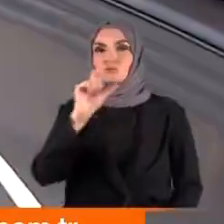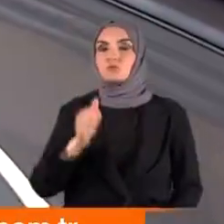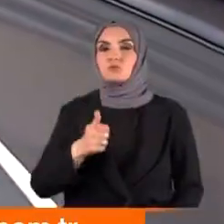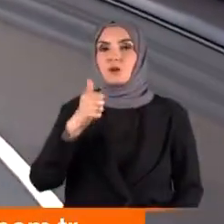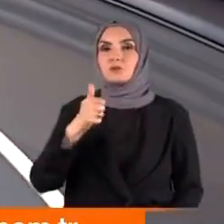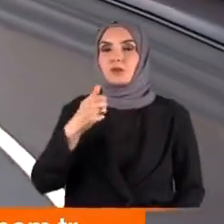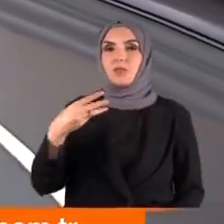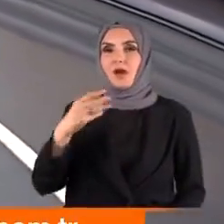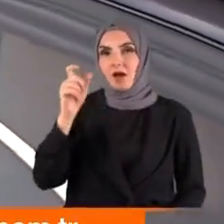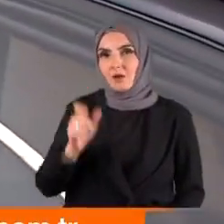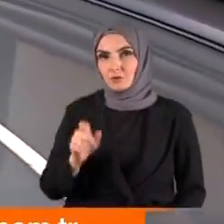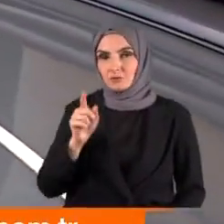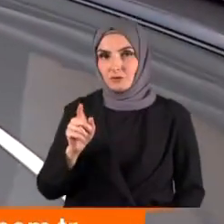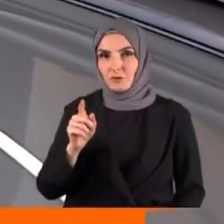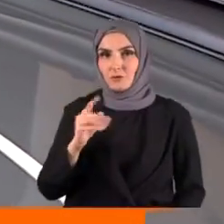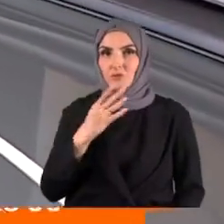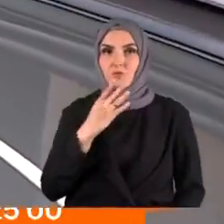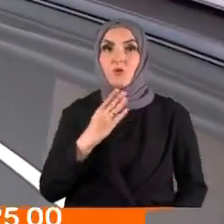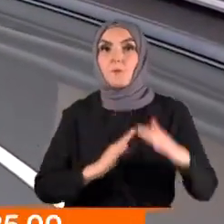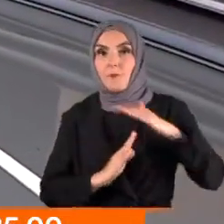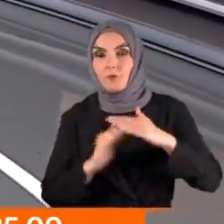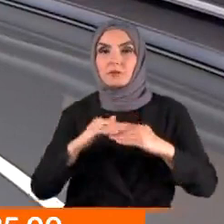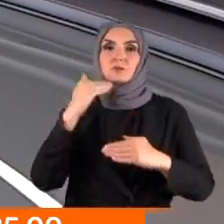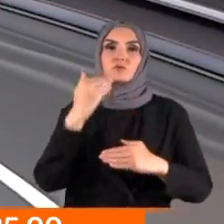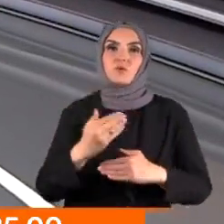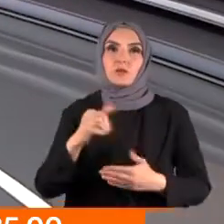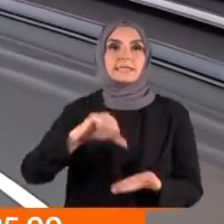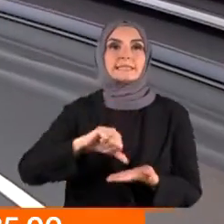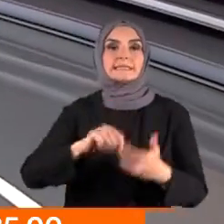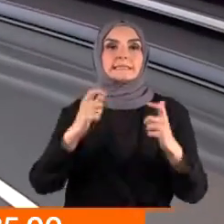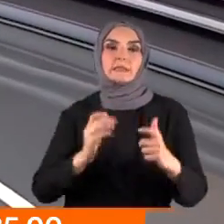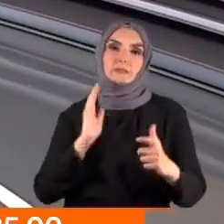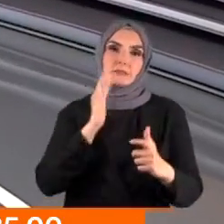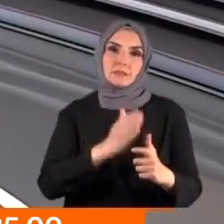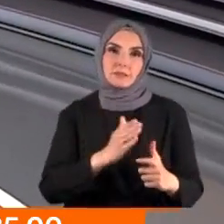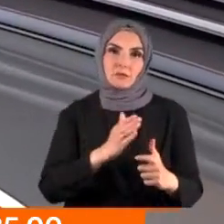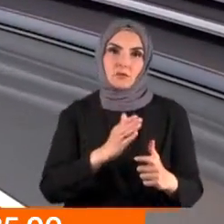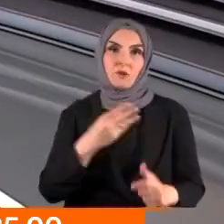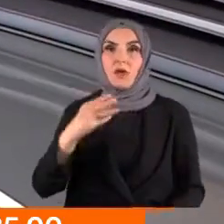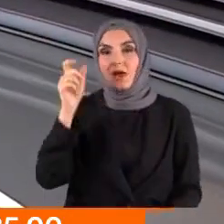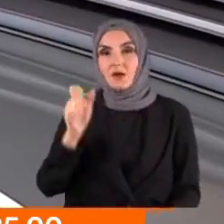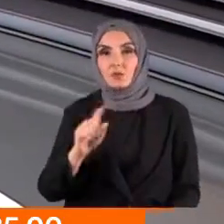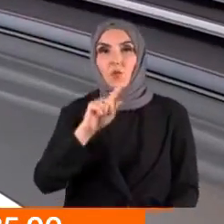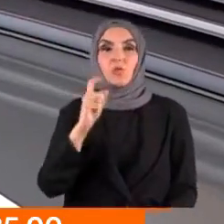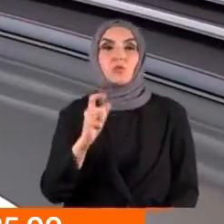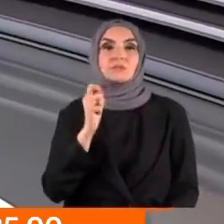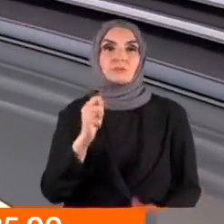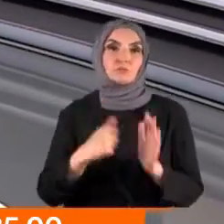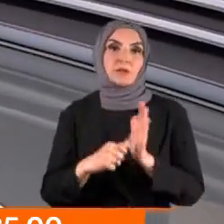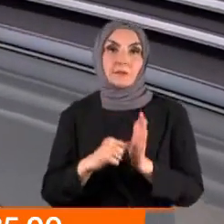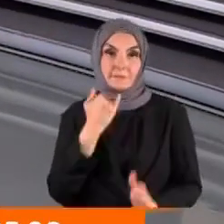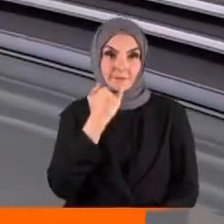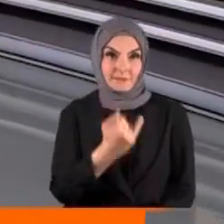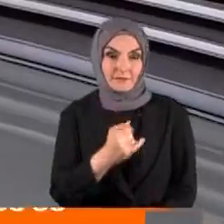Cumhurbaşkanı Recep Tayyip Erdoğan 4 yıl aranın ardından İran'a gidiyor. Erdoğan 19 Temmuz'daki ziyaretinde İran lideri